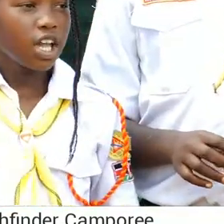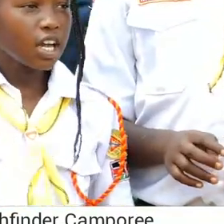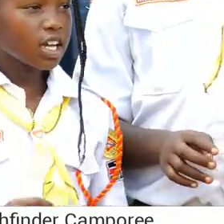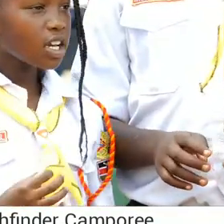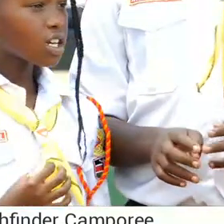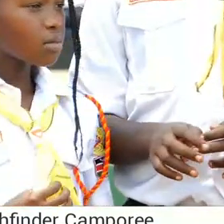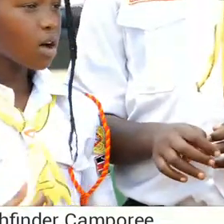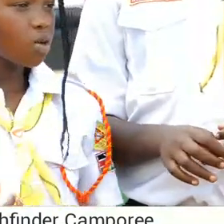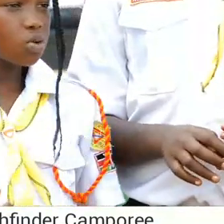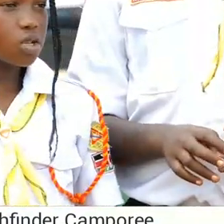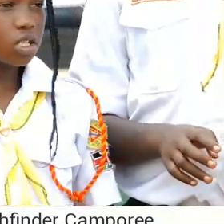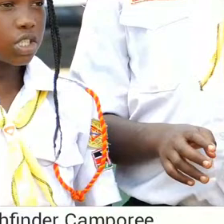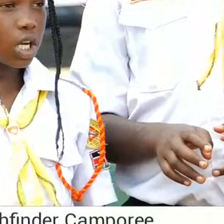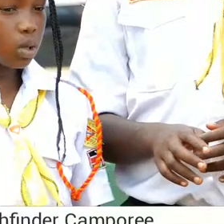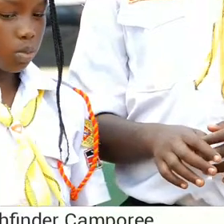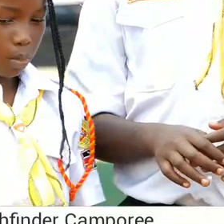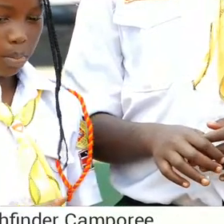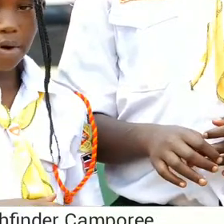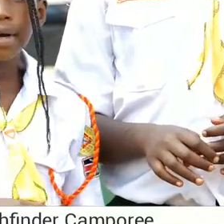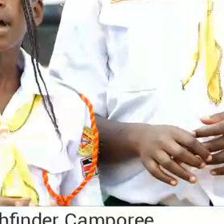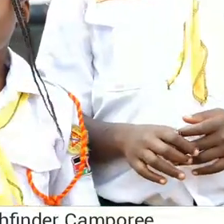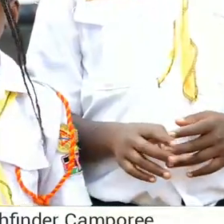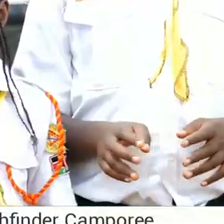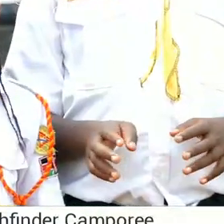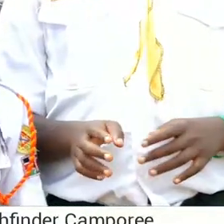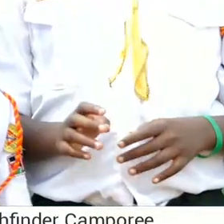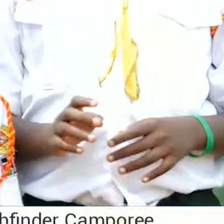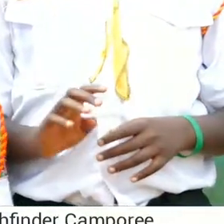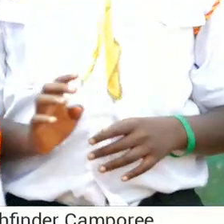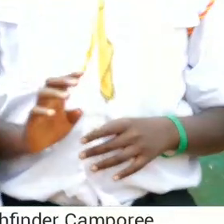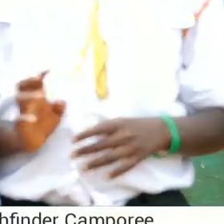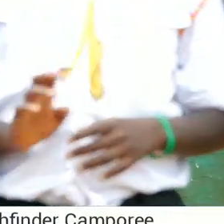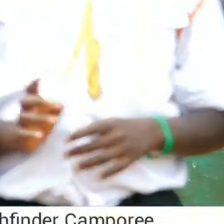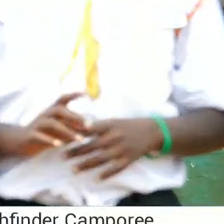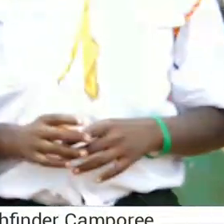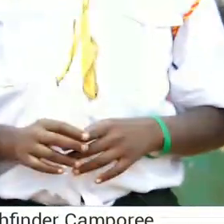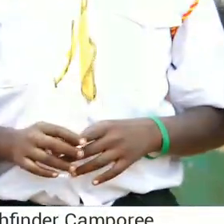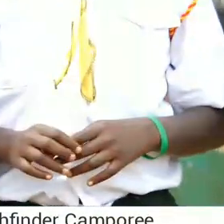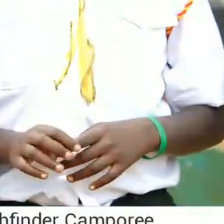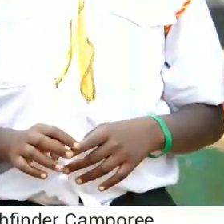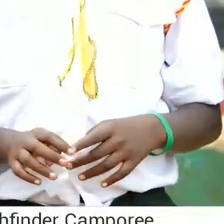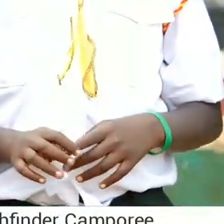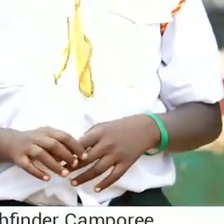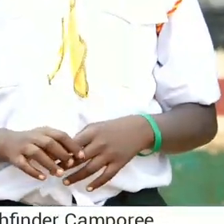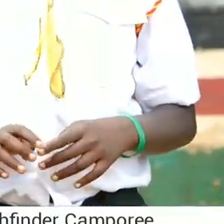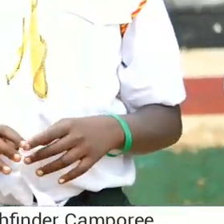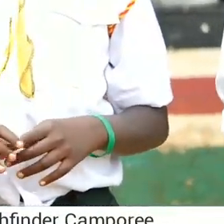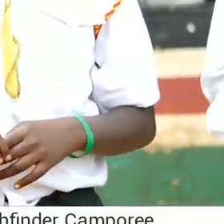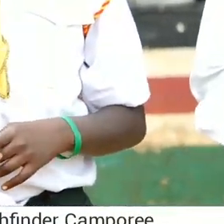maisha yake ni kama kujilisha upepo, haushibi kamwe.